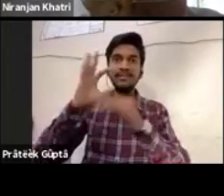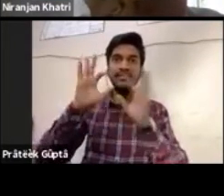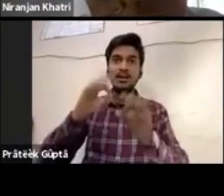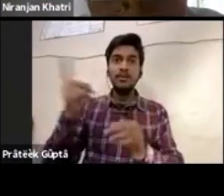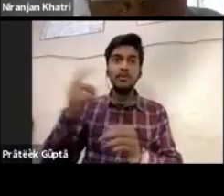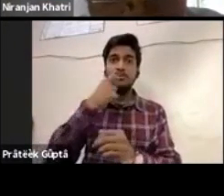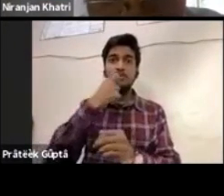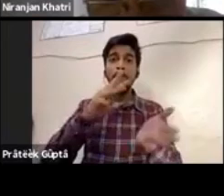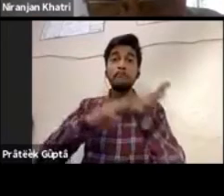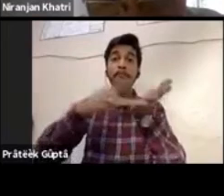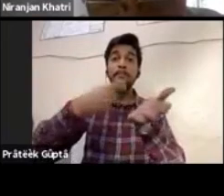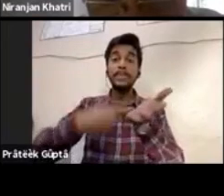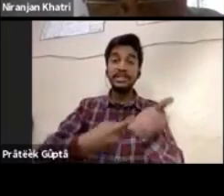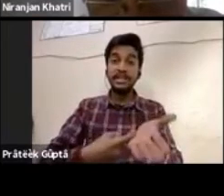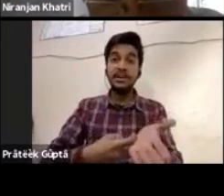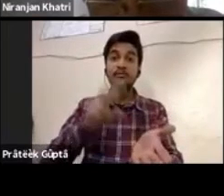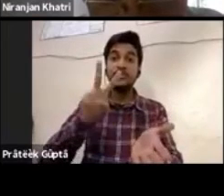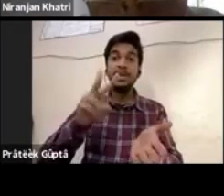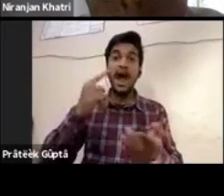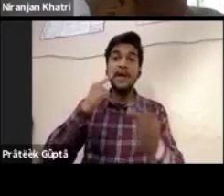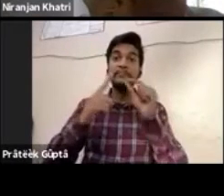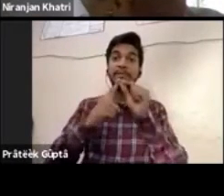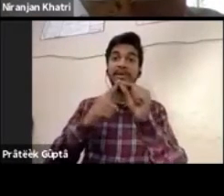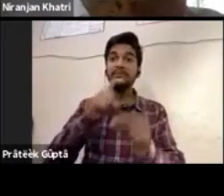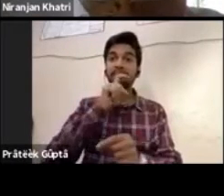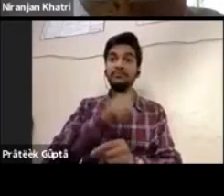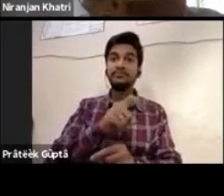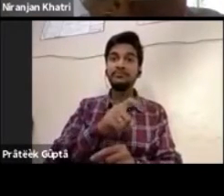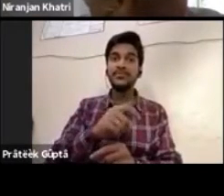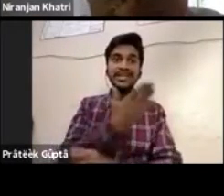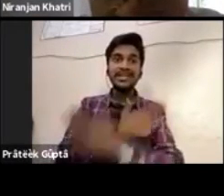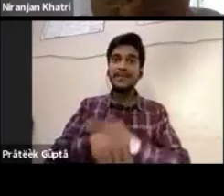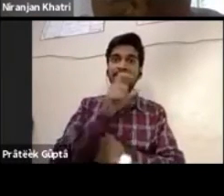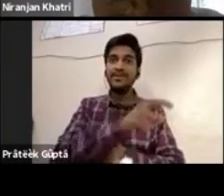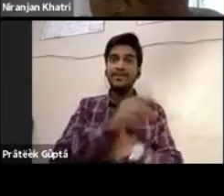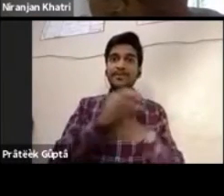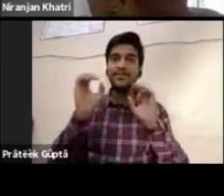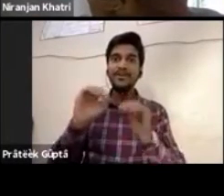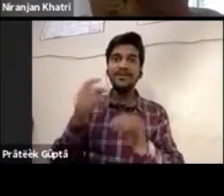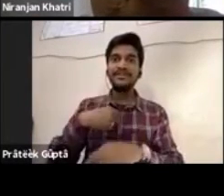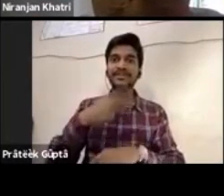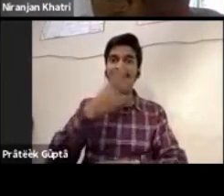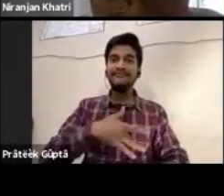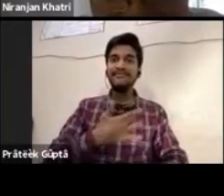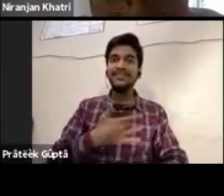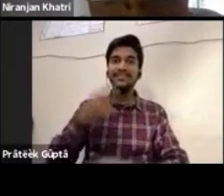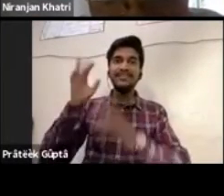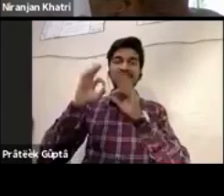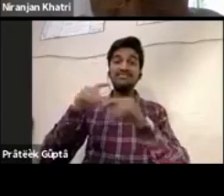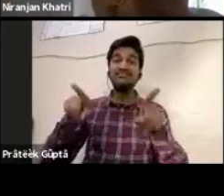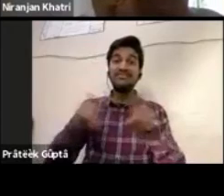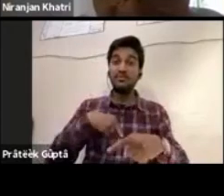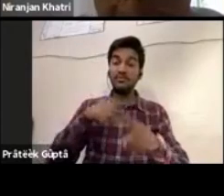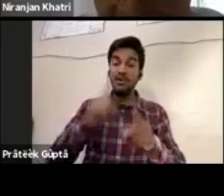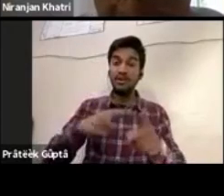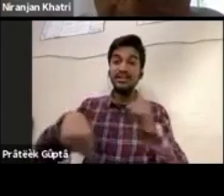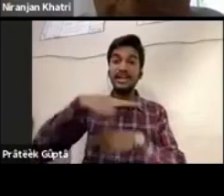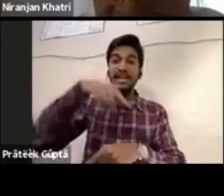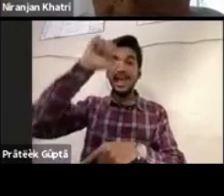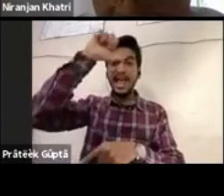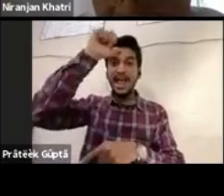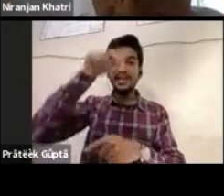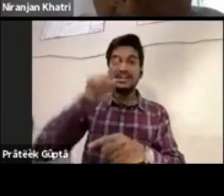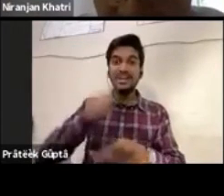he took me and he crossed. This is all in ecosystem. We will understand when we will ingrain a